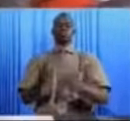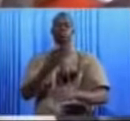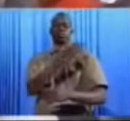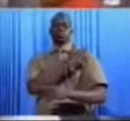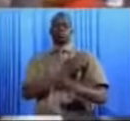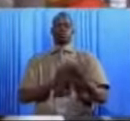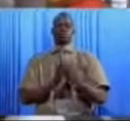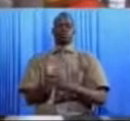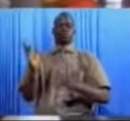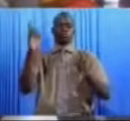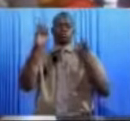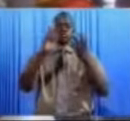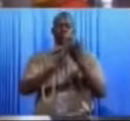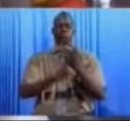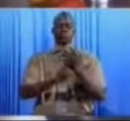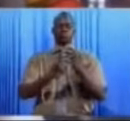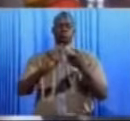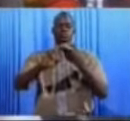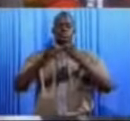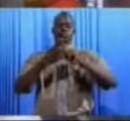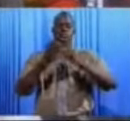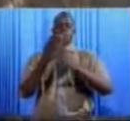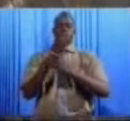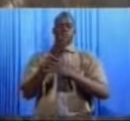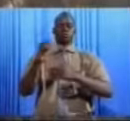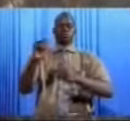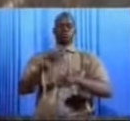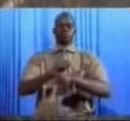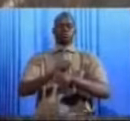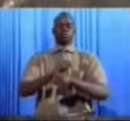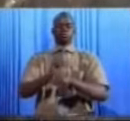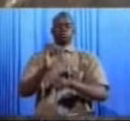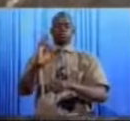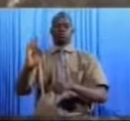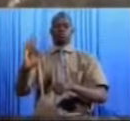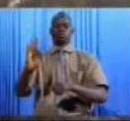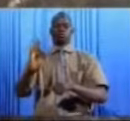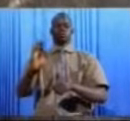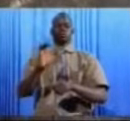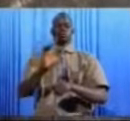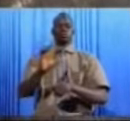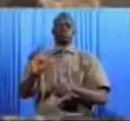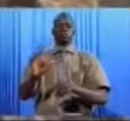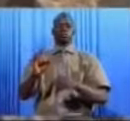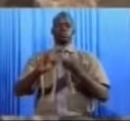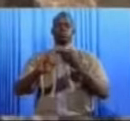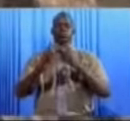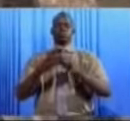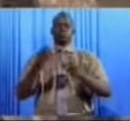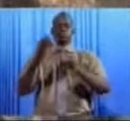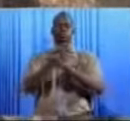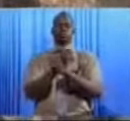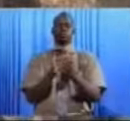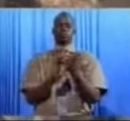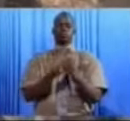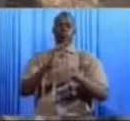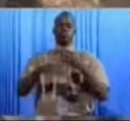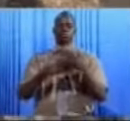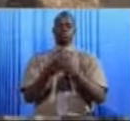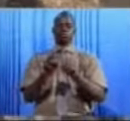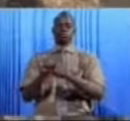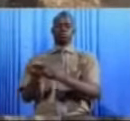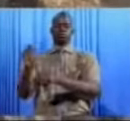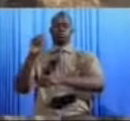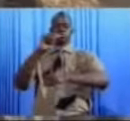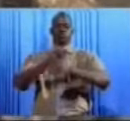par une convention de jumelage entre artistes limousin artistes de l'oubritenga des jumelages qui prend en compte toutes les facettes de l'art